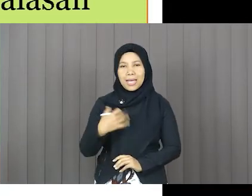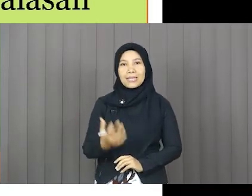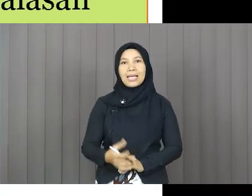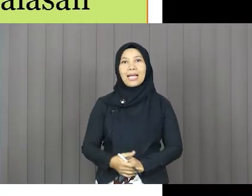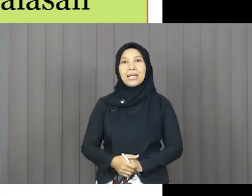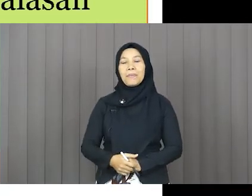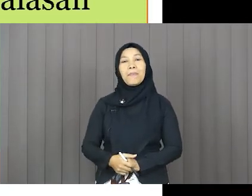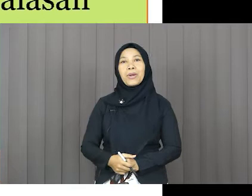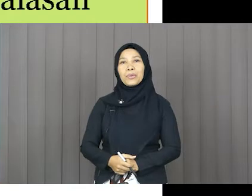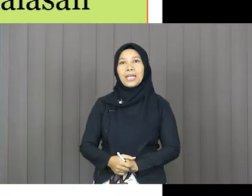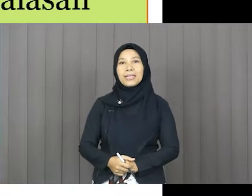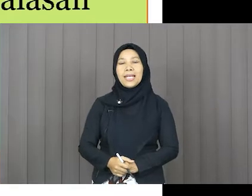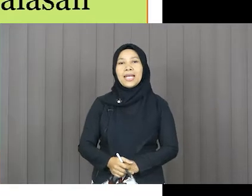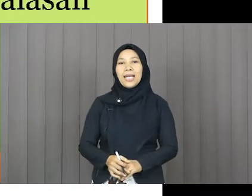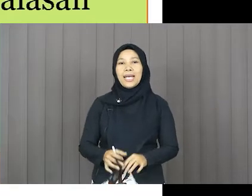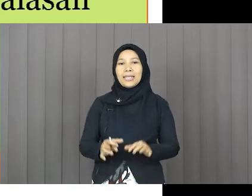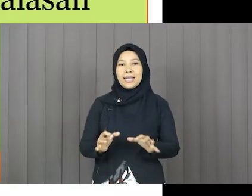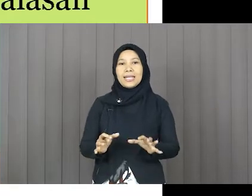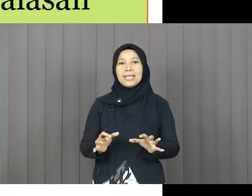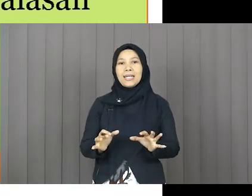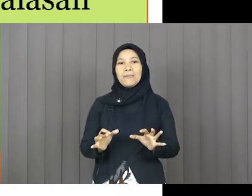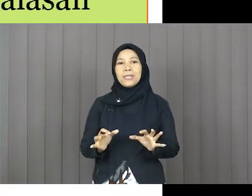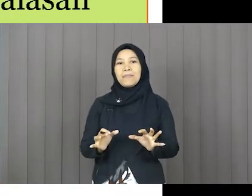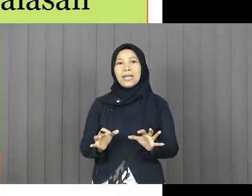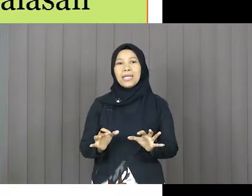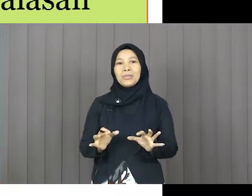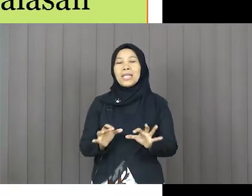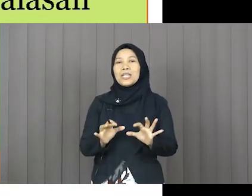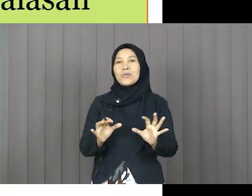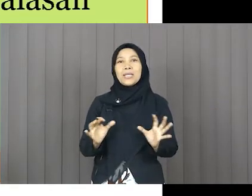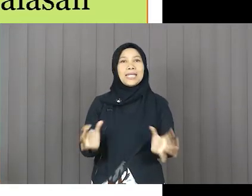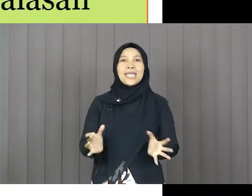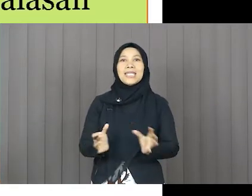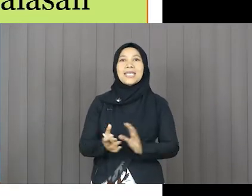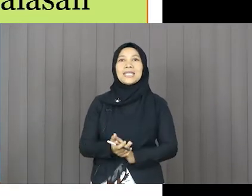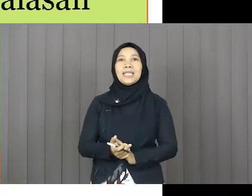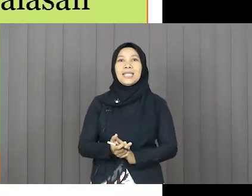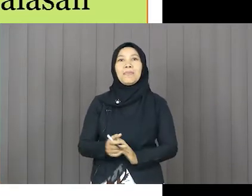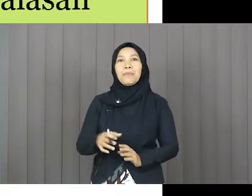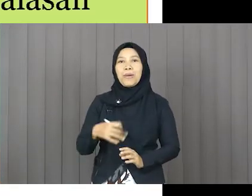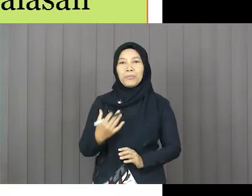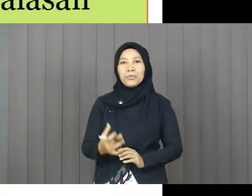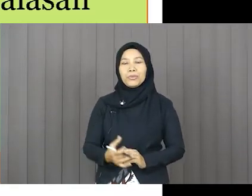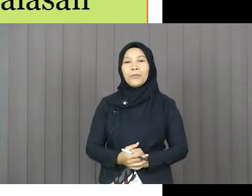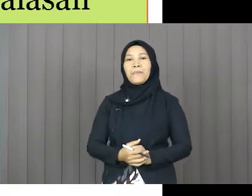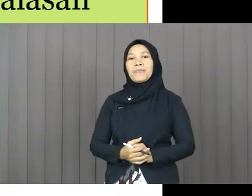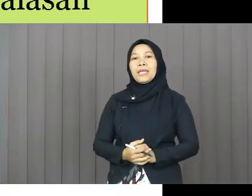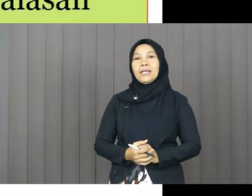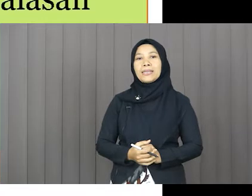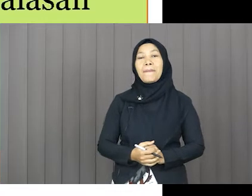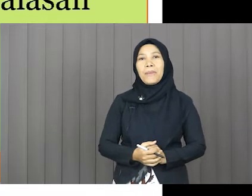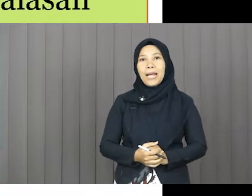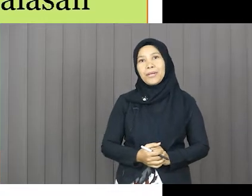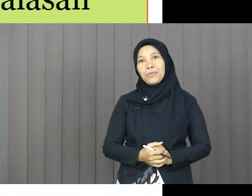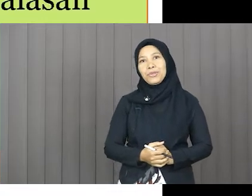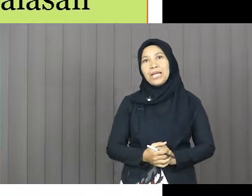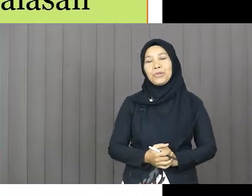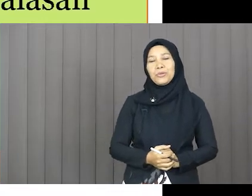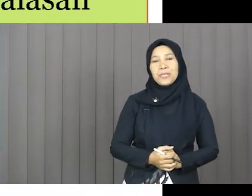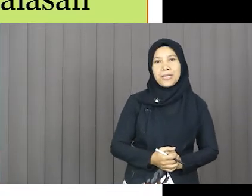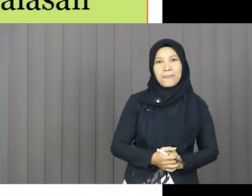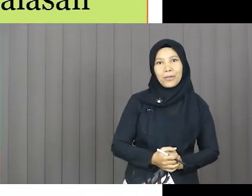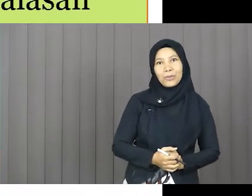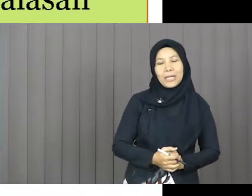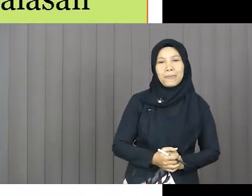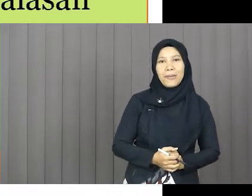untuk melaksanakan pembangunan. Karena negara berkembang itu dari sumber dayanya sendiri memang butuh tambahan modal